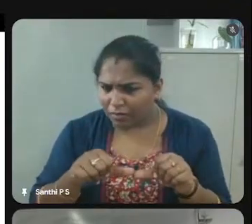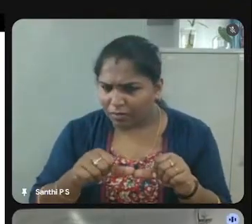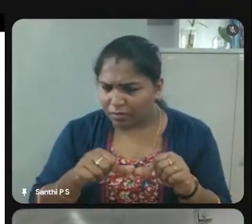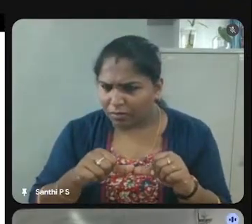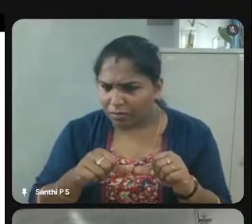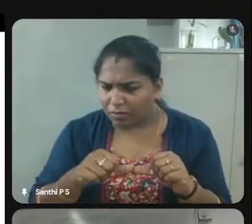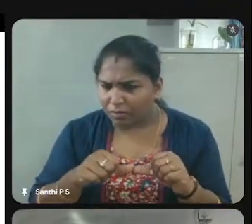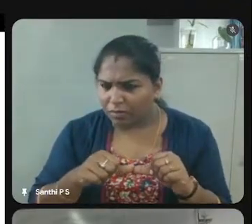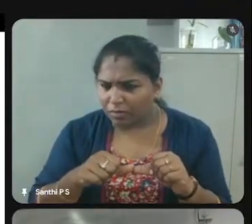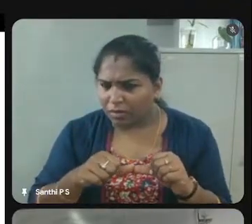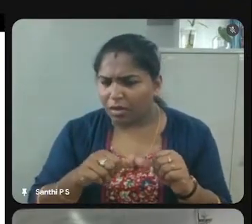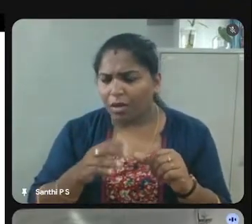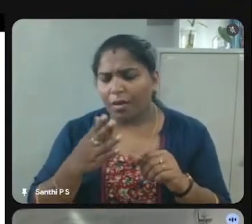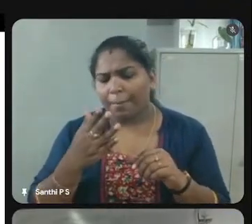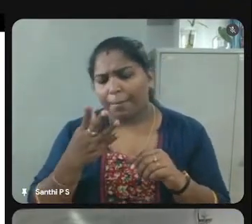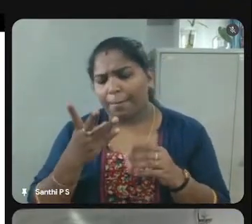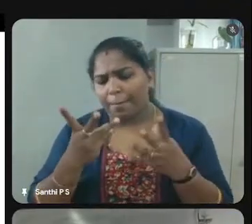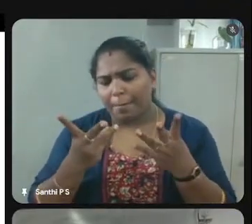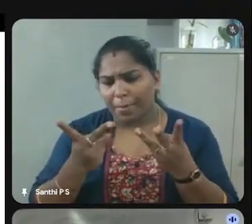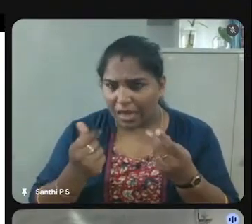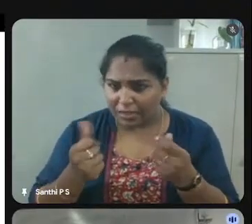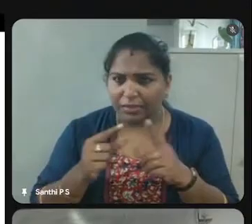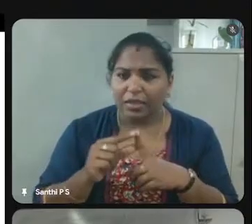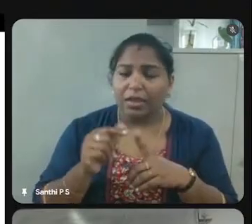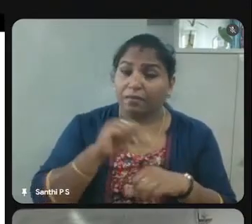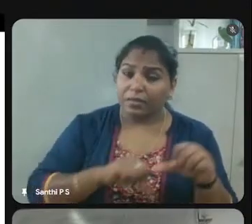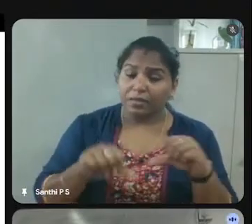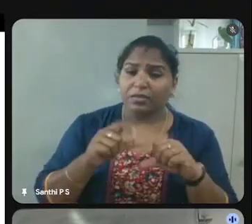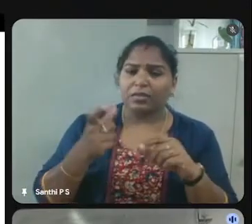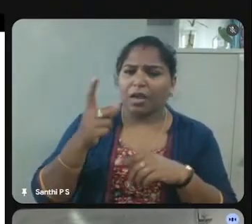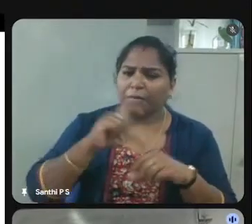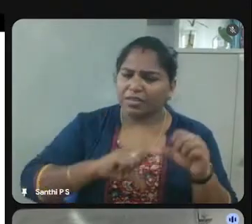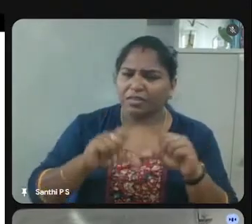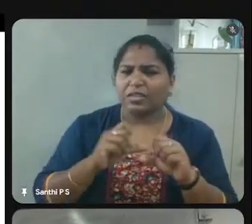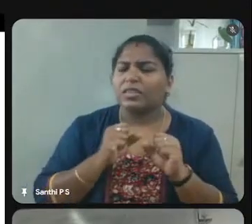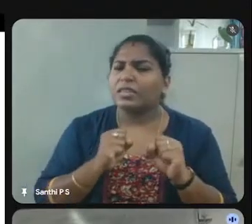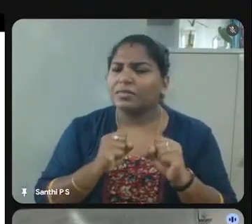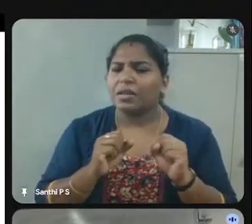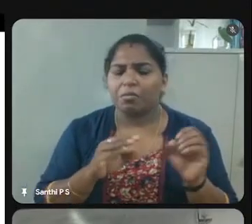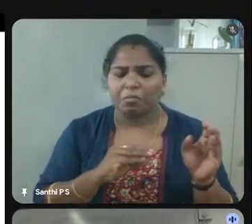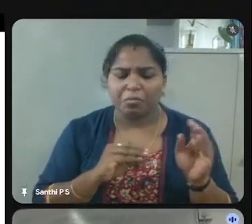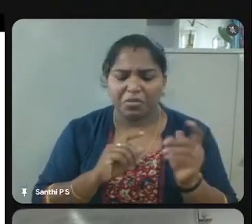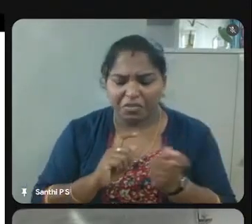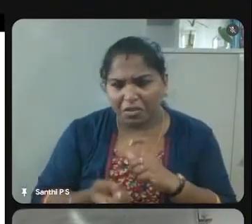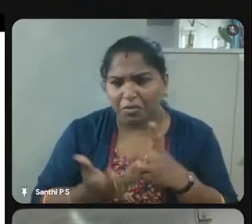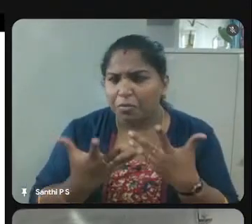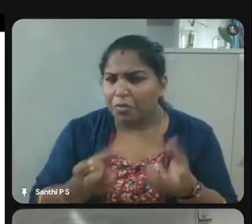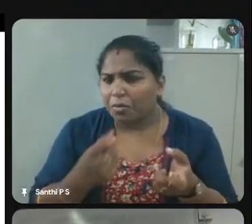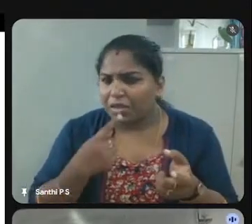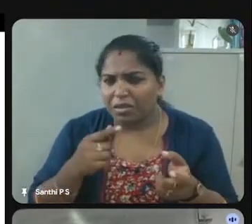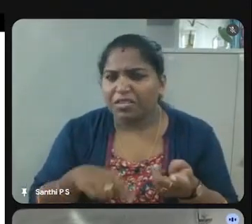ഇപ്പൊ മാത്സും ഫിസിക്സ് കെമിസ്ട്രി അവന് ഭയങ്കര ബുദ്ധിമുട്ടാണെന്ന് അവൻ തന്നെ പറയുന്നുണ്ട്. അവൻ എങ്ങനെയും മാറ്റാൻ പറ്റുമോ എന്ന് ചോദിക്കുന്നു. ഞങ്ങൾ പറഞ്ഞു ഇനി